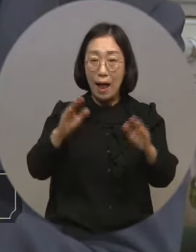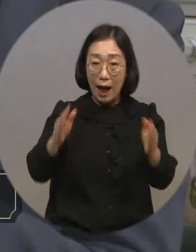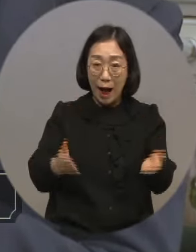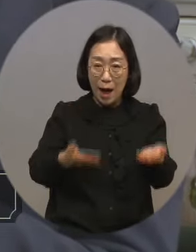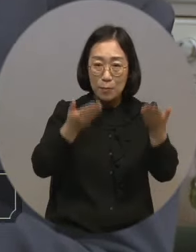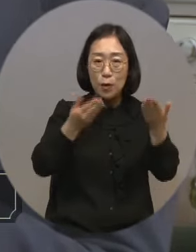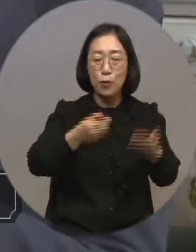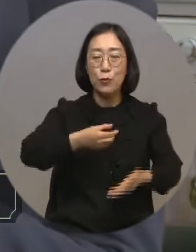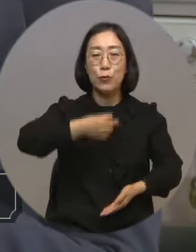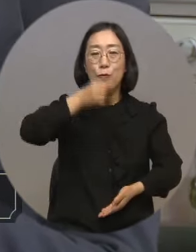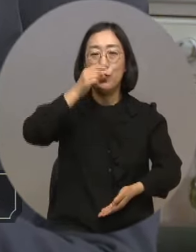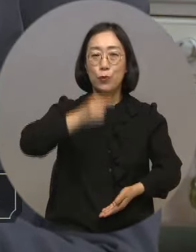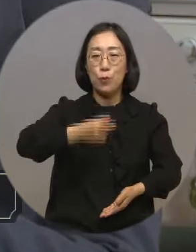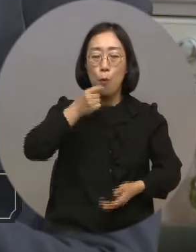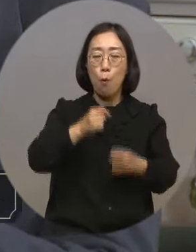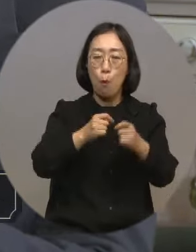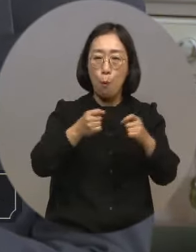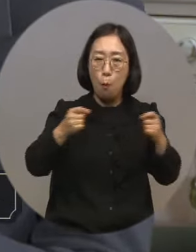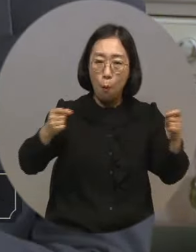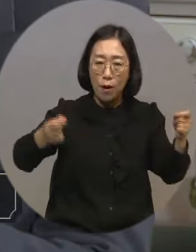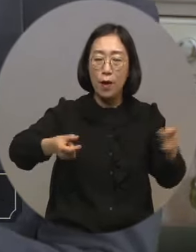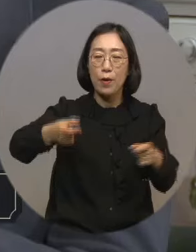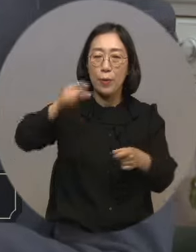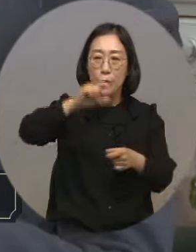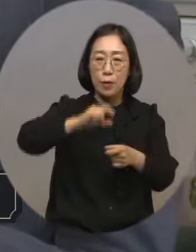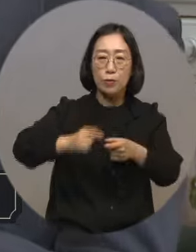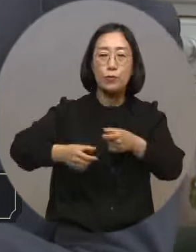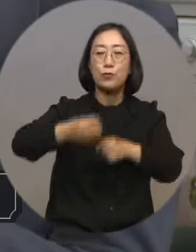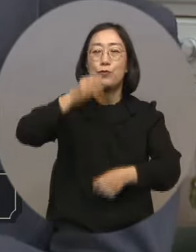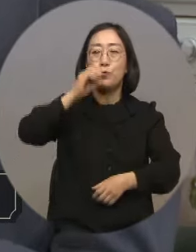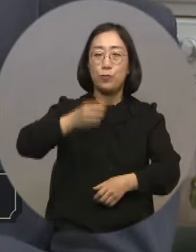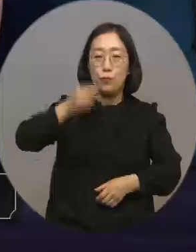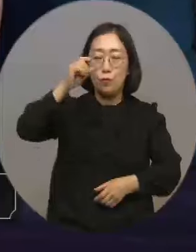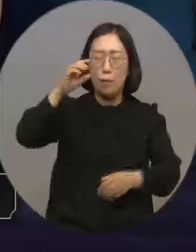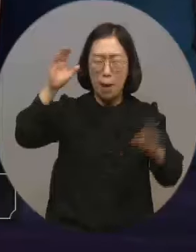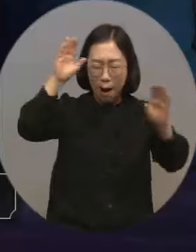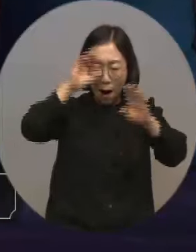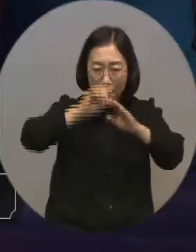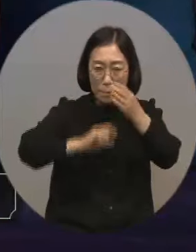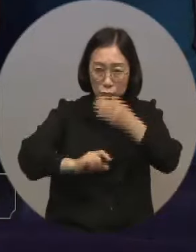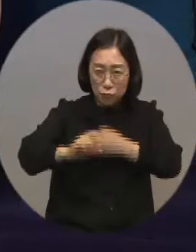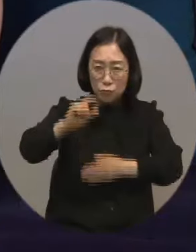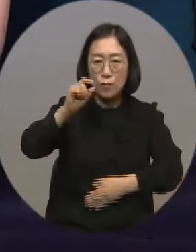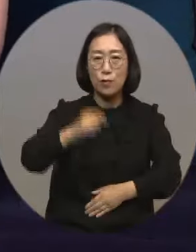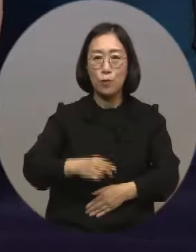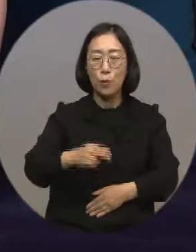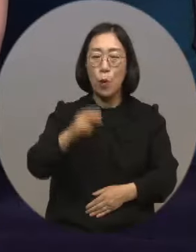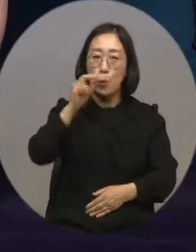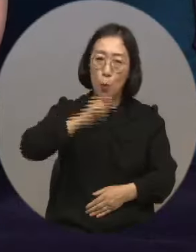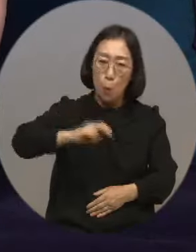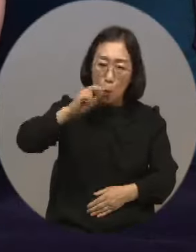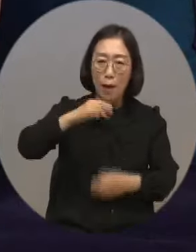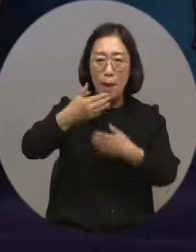술로 오래도록 취하고 네. 2차, 3차 밤새며 즐기는 노래방 문화라면, 가야죠, 예. 일단.